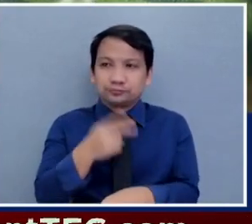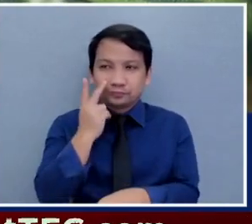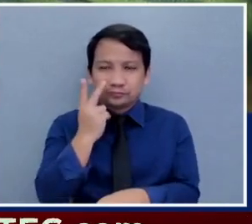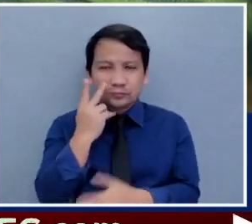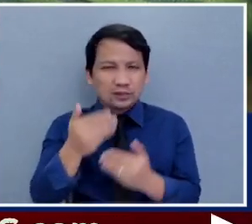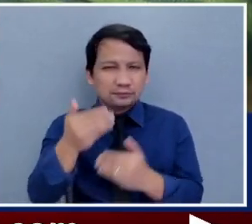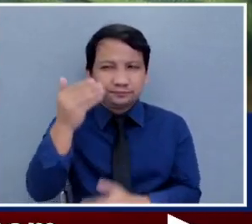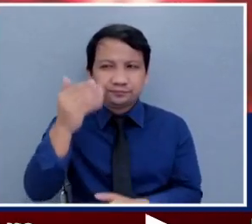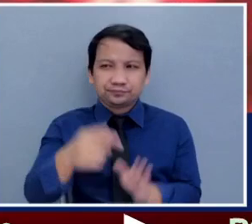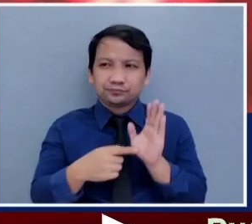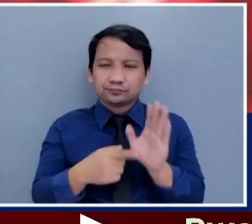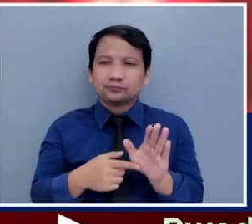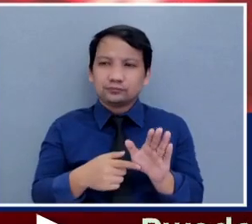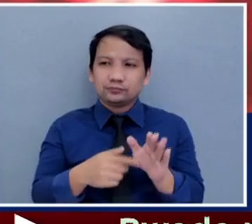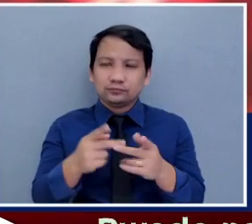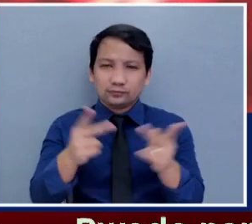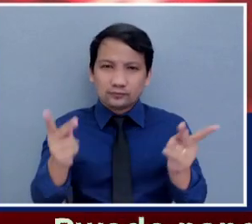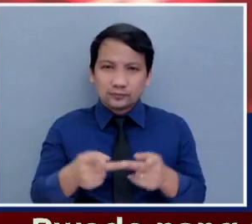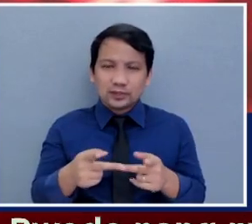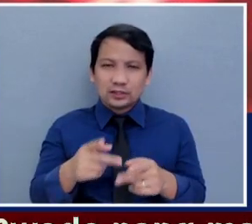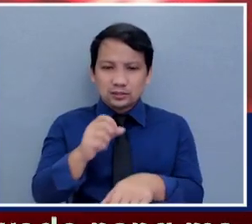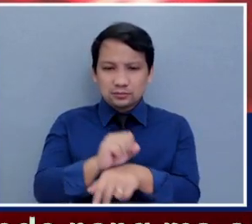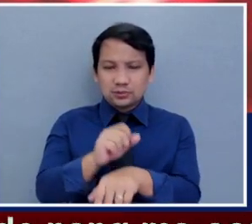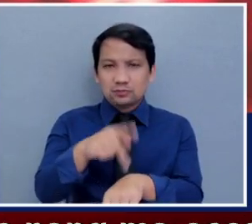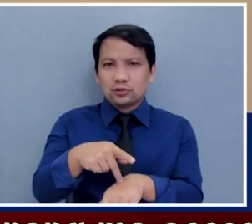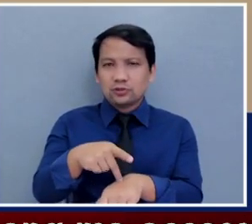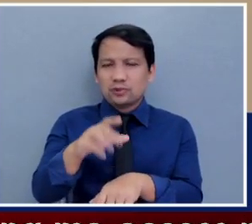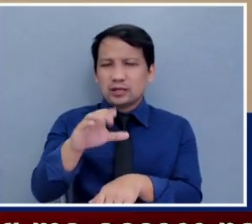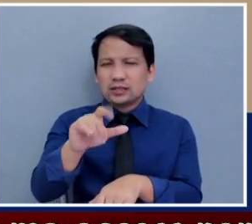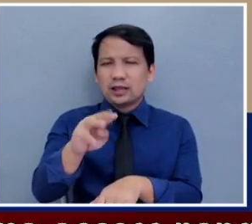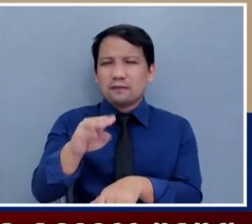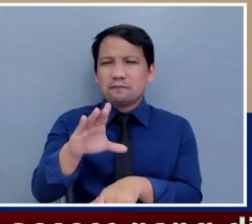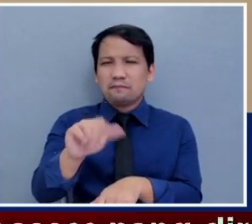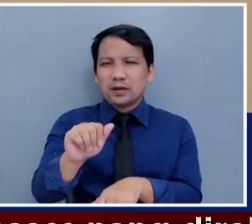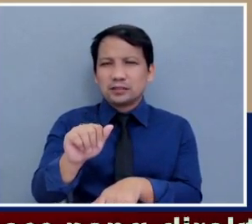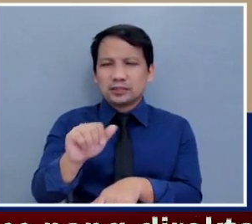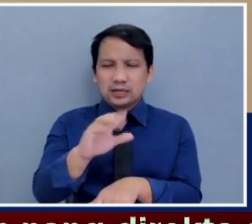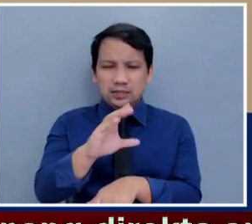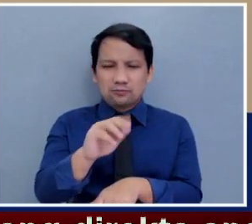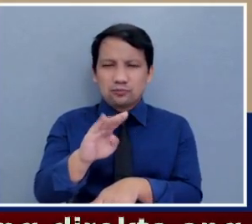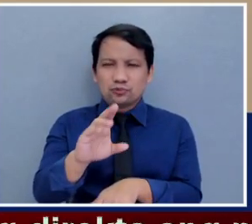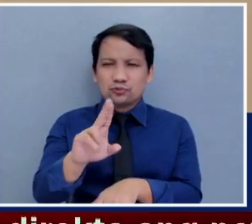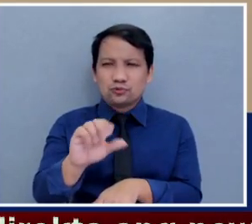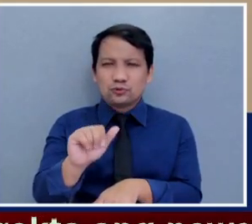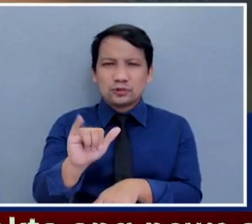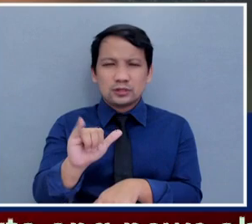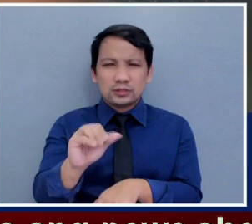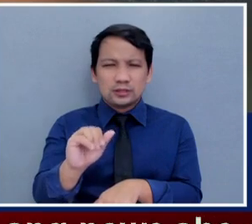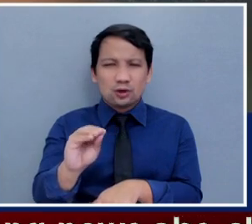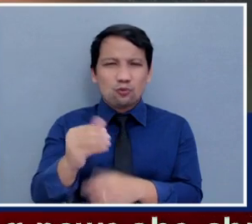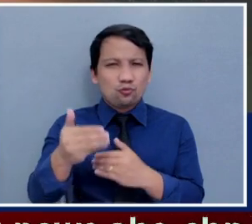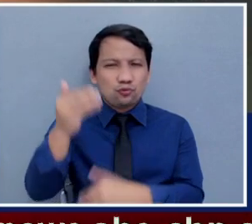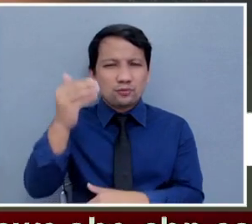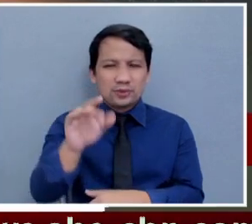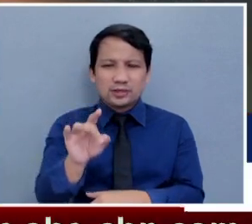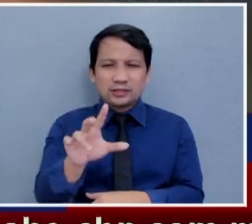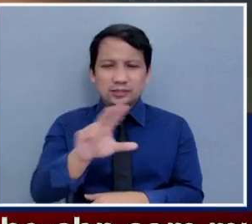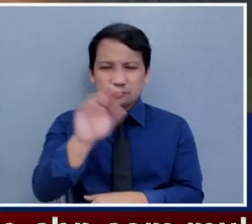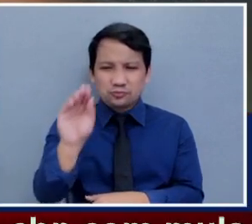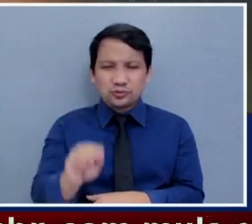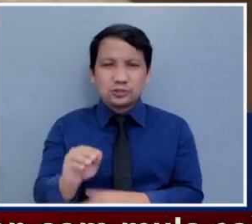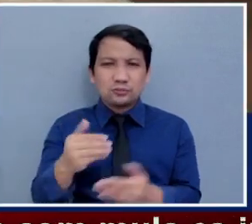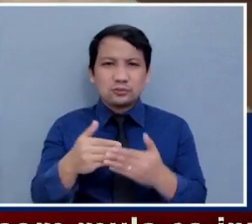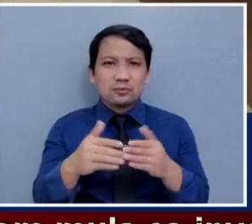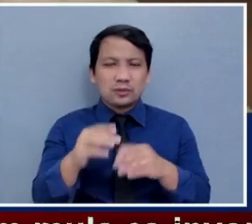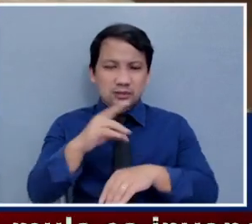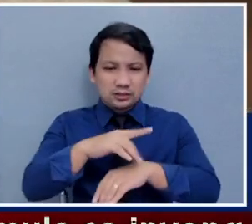ng dengue sa mga lungsod ng San Pablo, Calamba at Cabuyao. Sa tala ng Department of Health, mas mataas ng 83% ang mga kaso ng